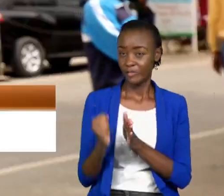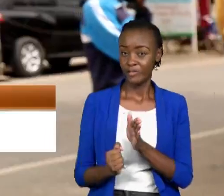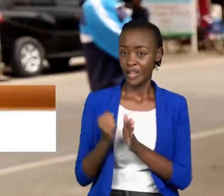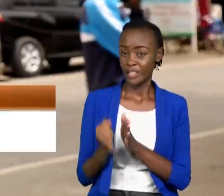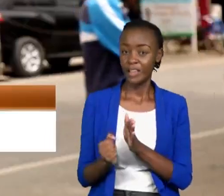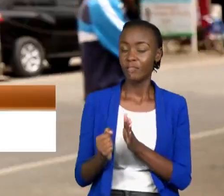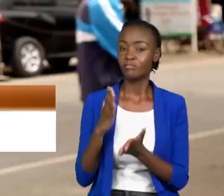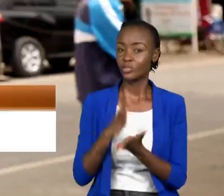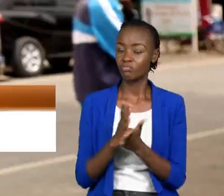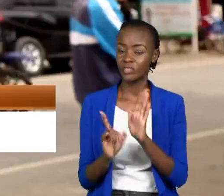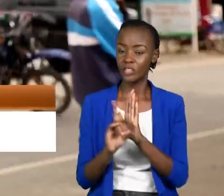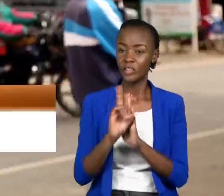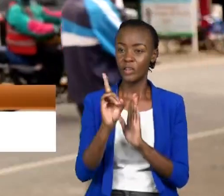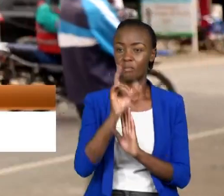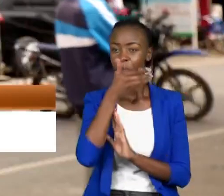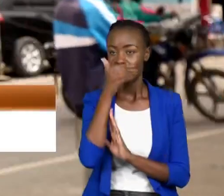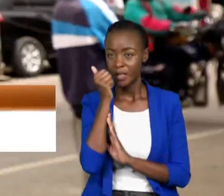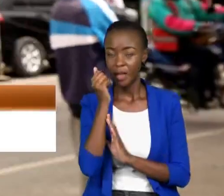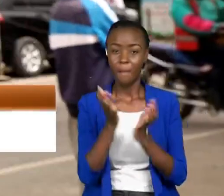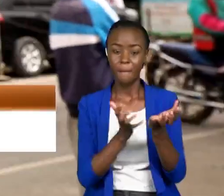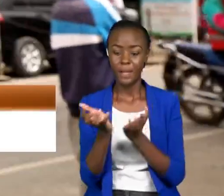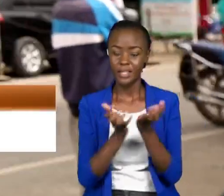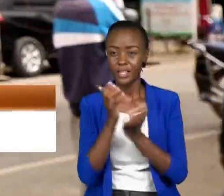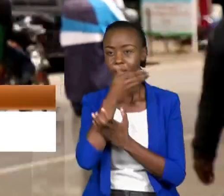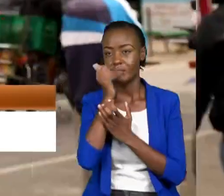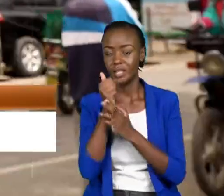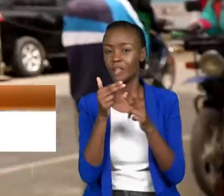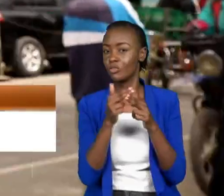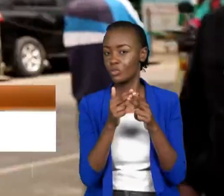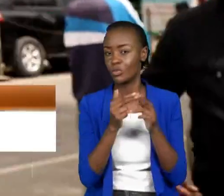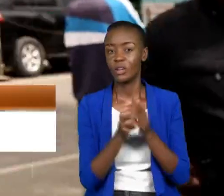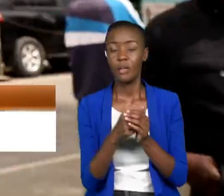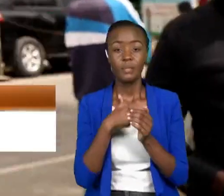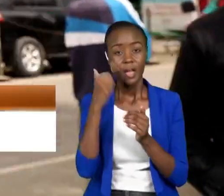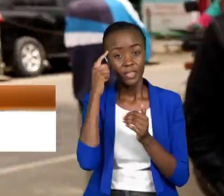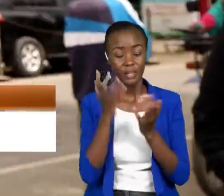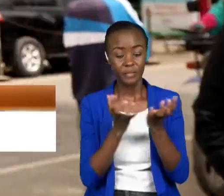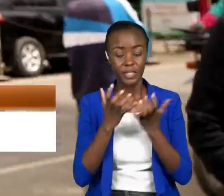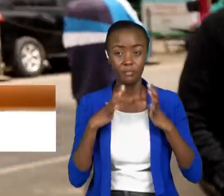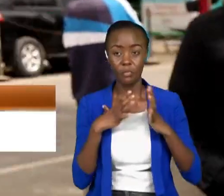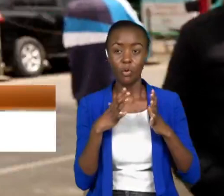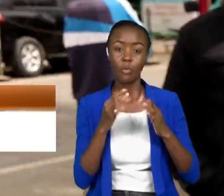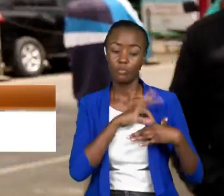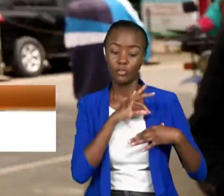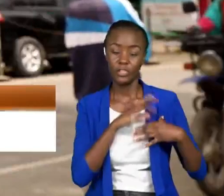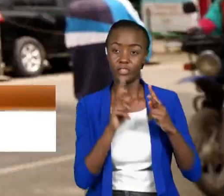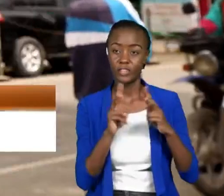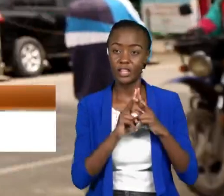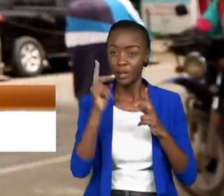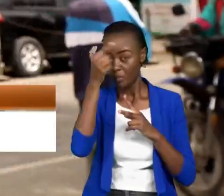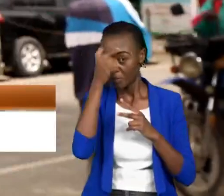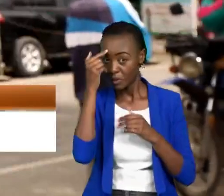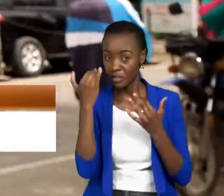maendeleo itafanyika na biashara itainuka. Na biashara atafaidika. Juu kama saa hii mahoteli